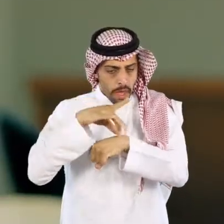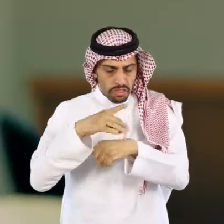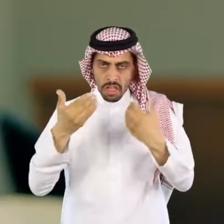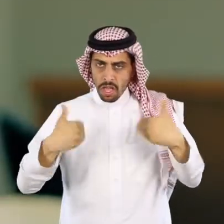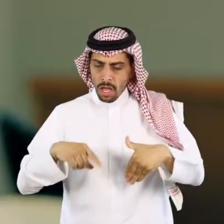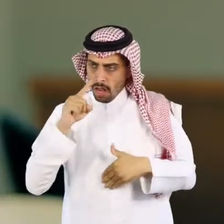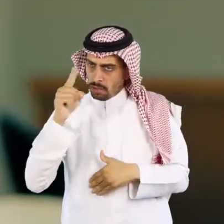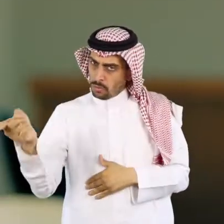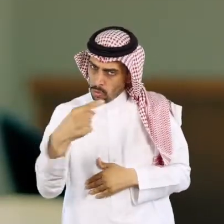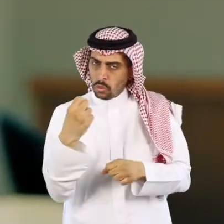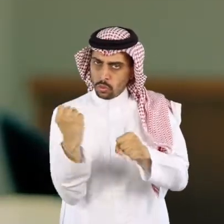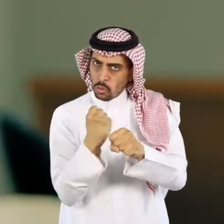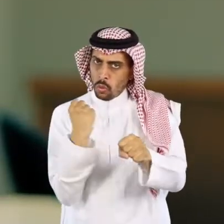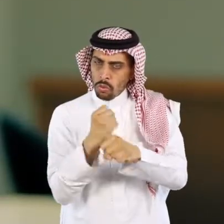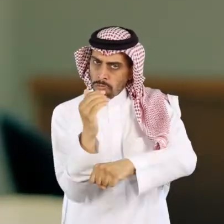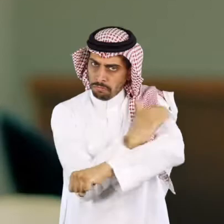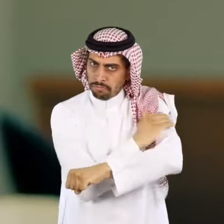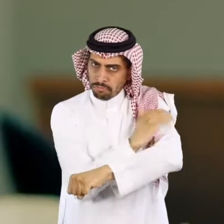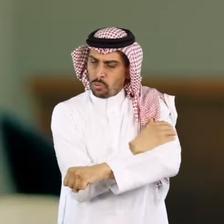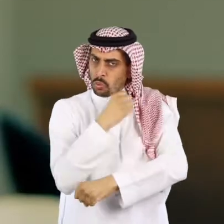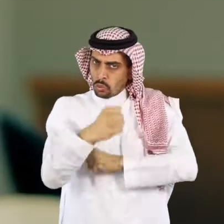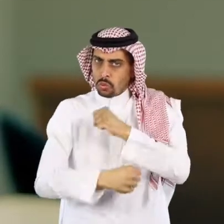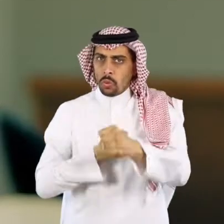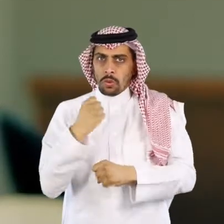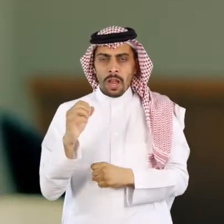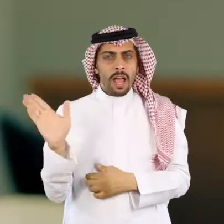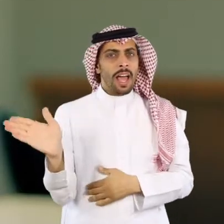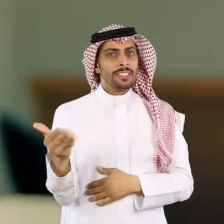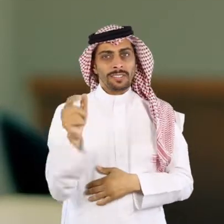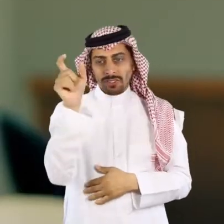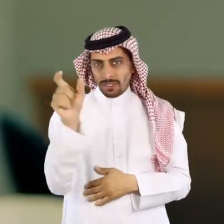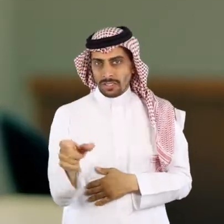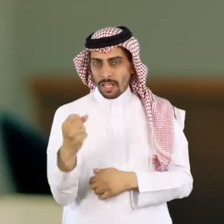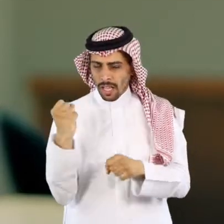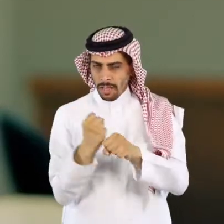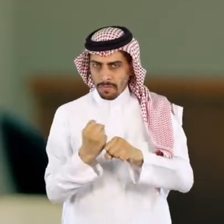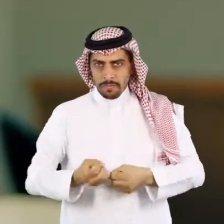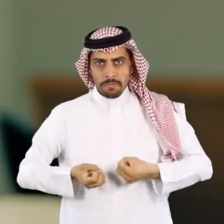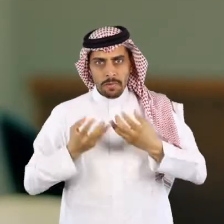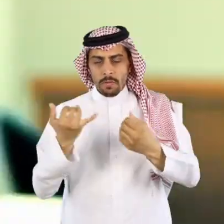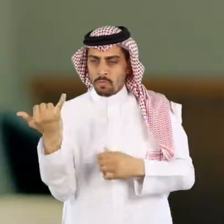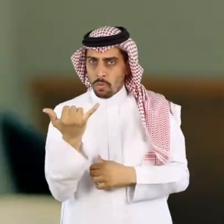مرض، إعاقة، أي شيء، في عمل،